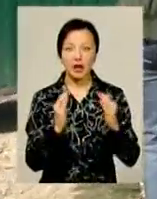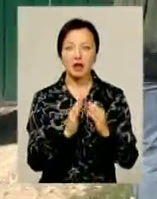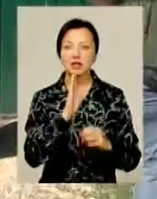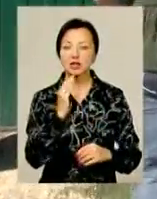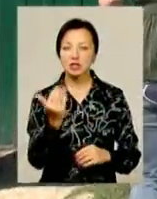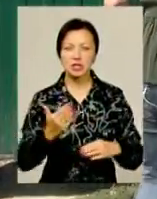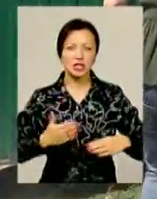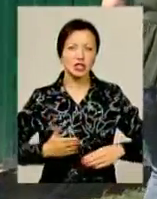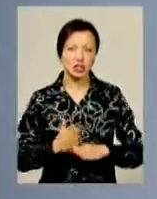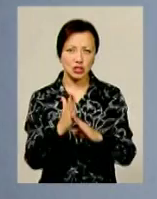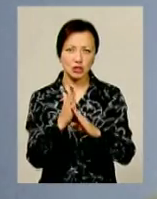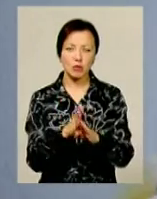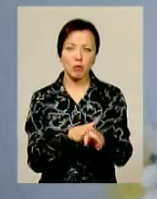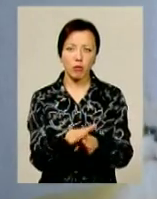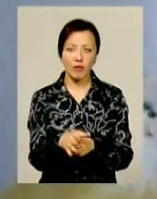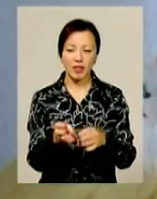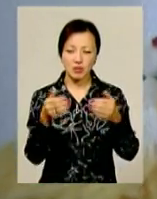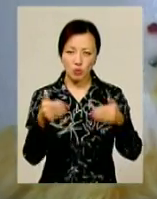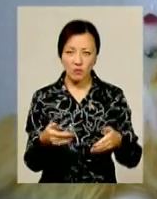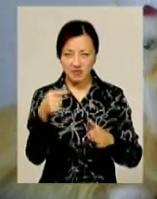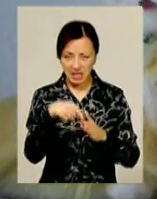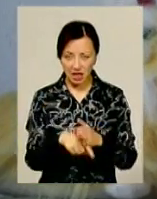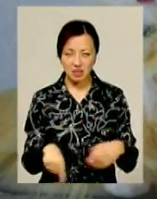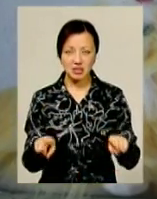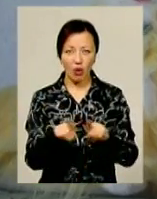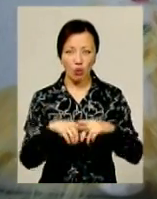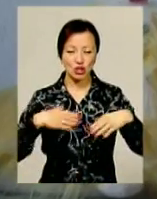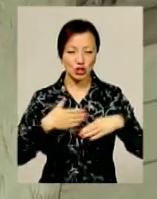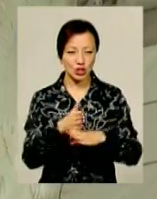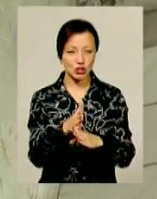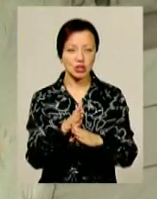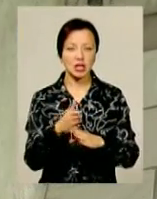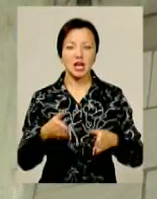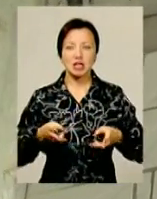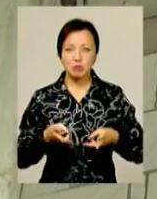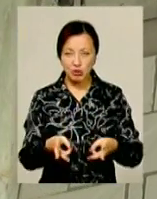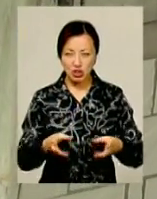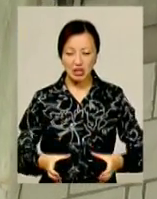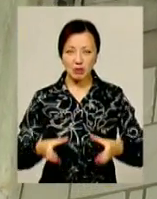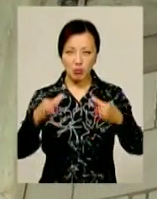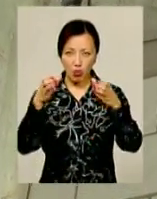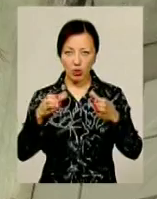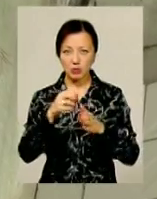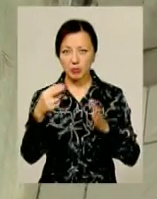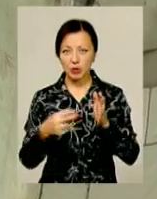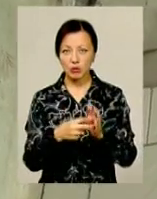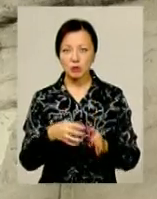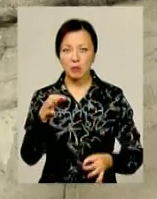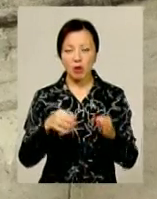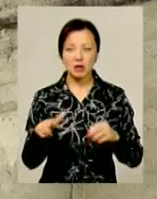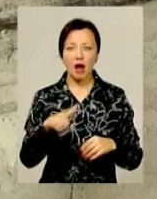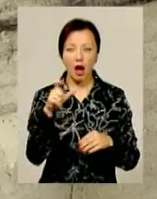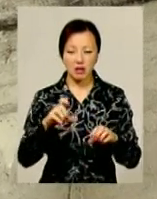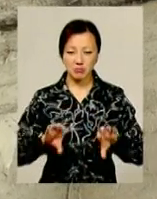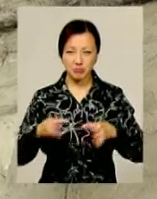Сабадаш тріщить по всіх швах, і не тільки ззовні, всередині також тріщини. З печі й димоходу, куди, до речі, підведений природний газ, пооблітали кахлі,